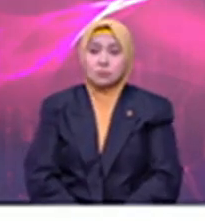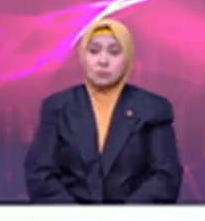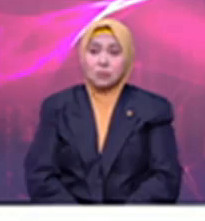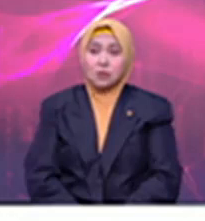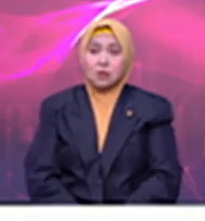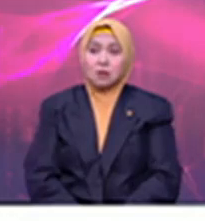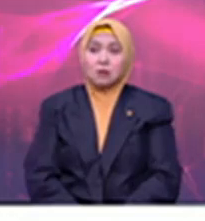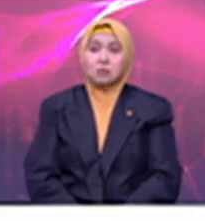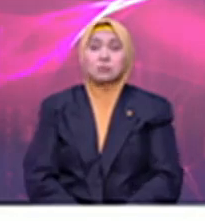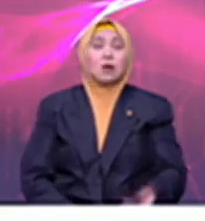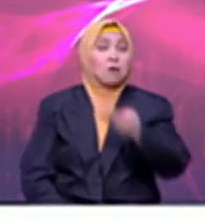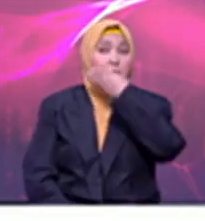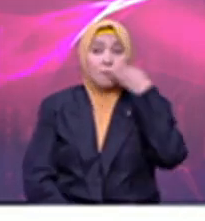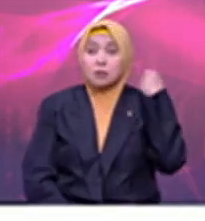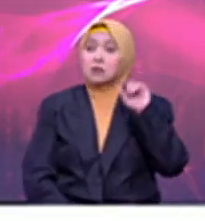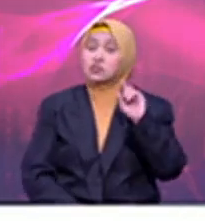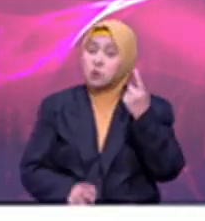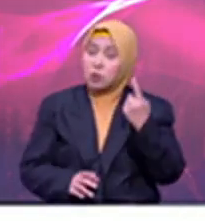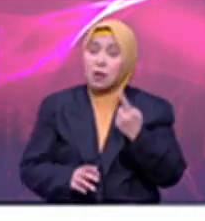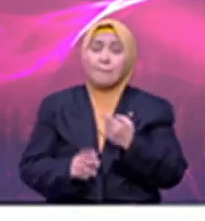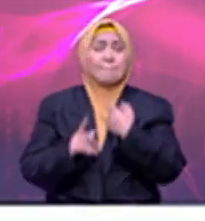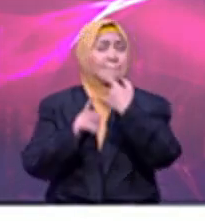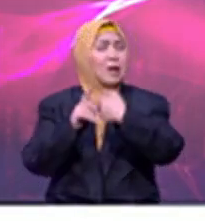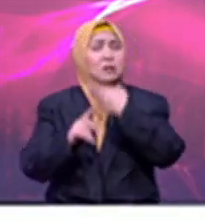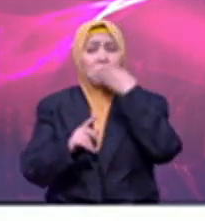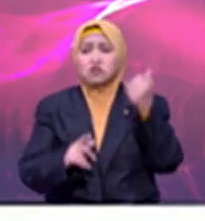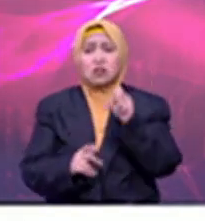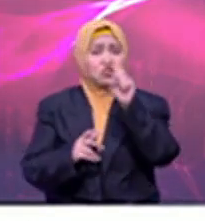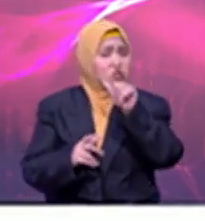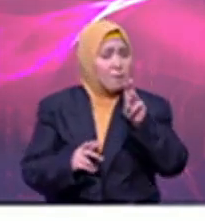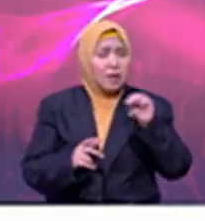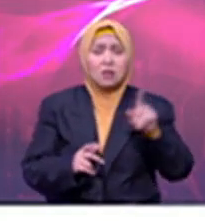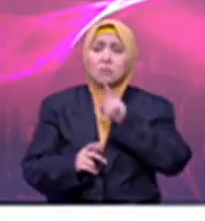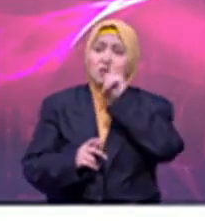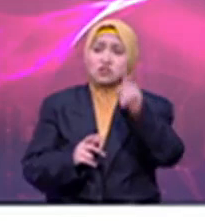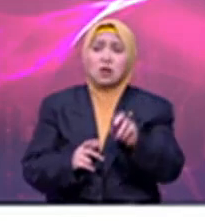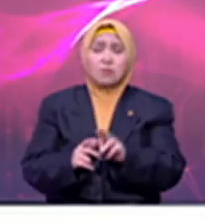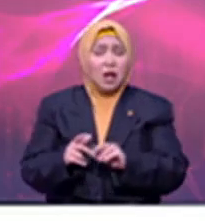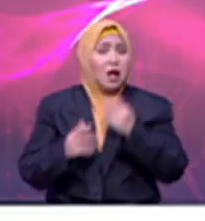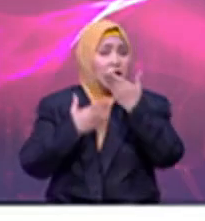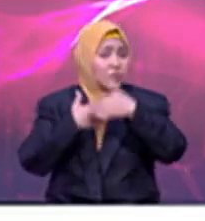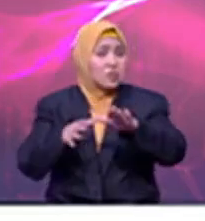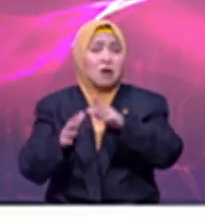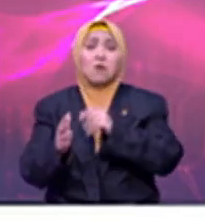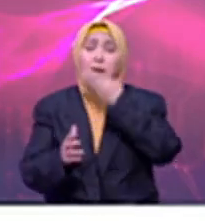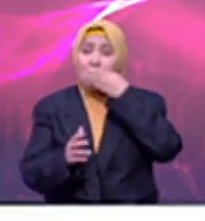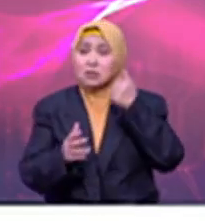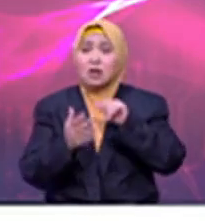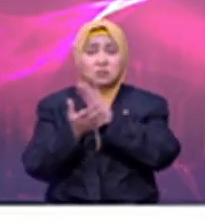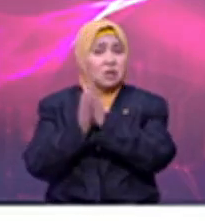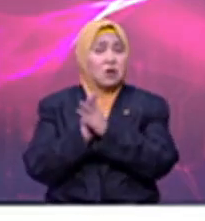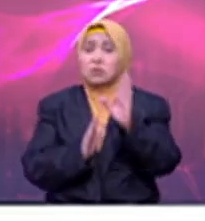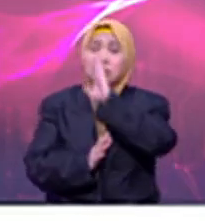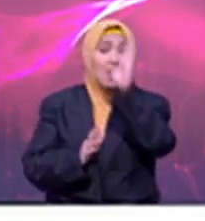Palestin Ramadan is the holy month of Ramadan shaban is before Ramadan Rajab after RAM so things will